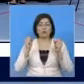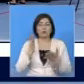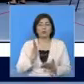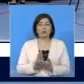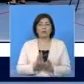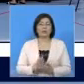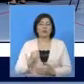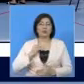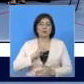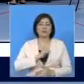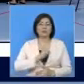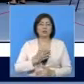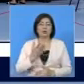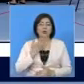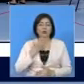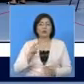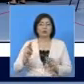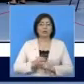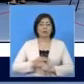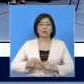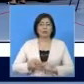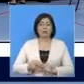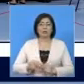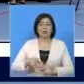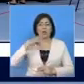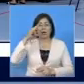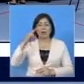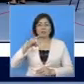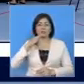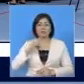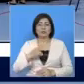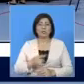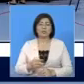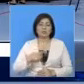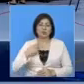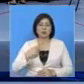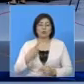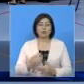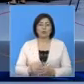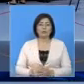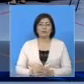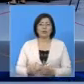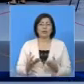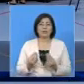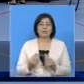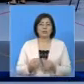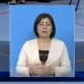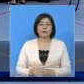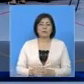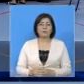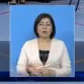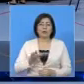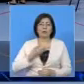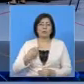нақты өзіміздің ұлттық тәрбиеге, қазақшылыққа, қазақша сөйлеу жәнегідей. Содан кейін мынау